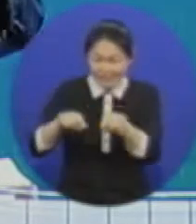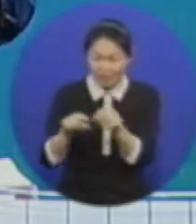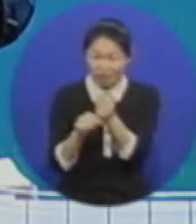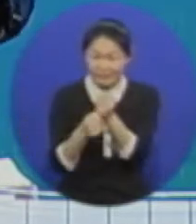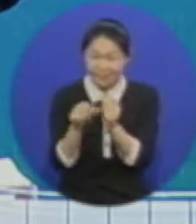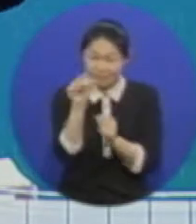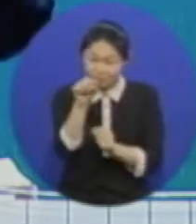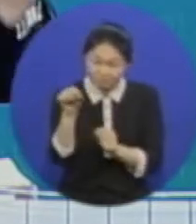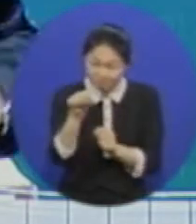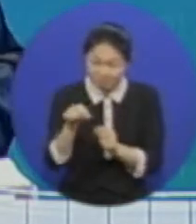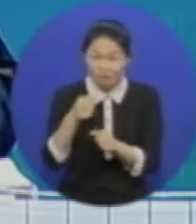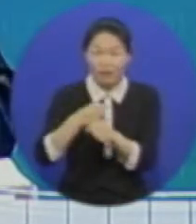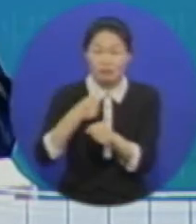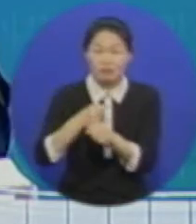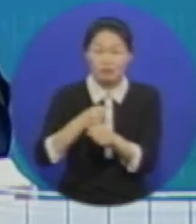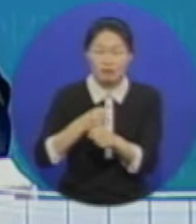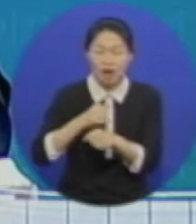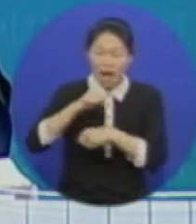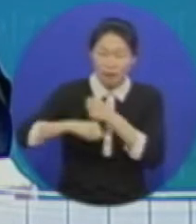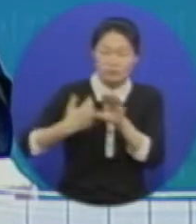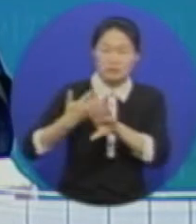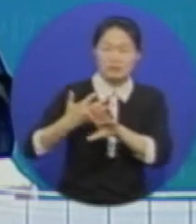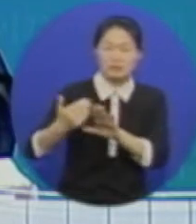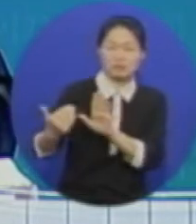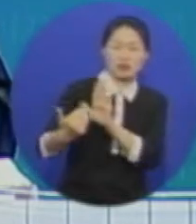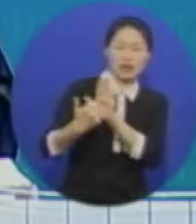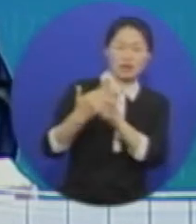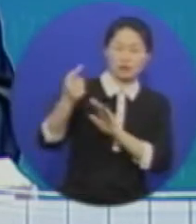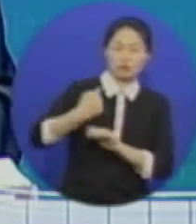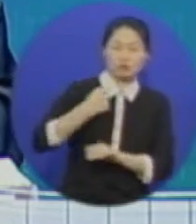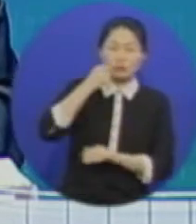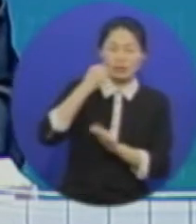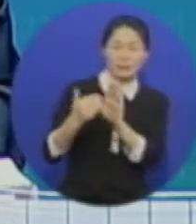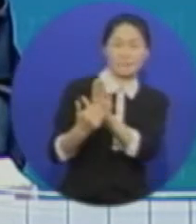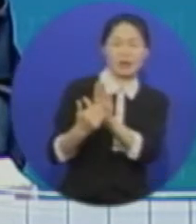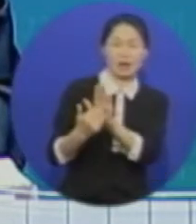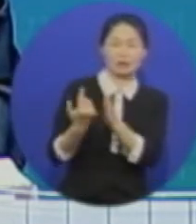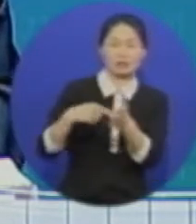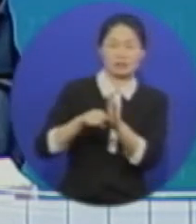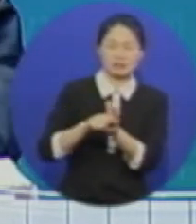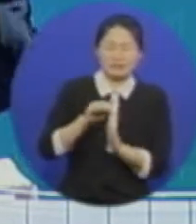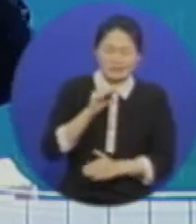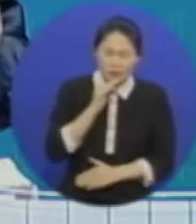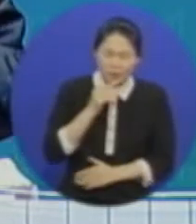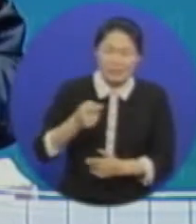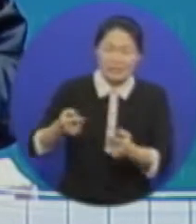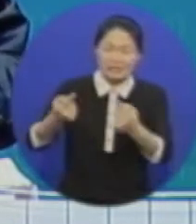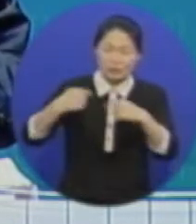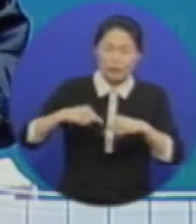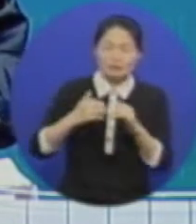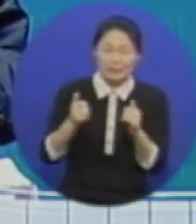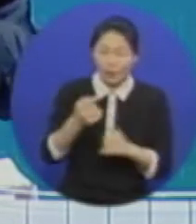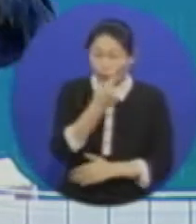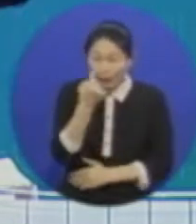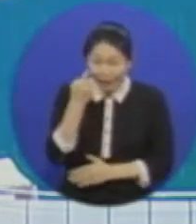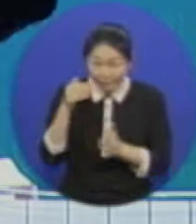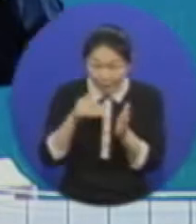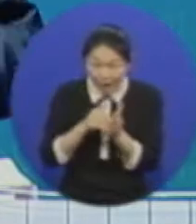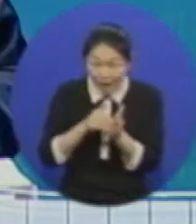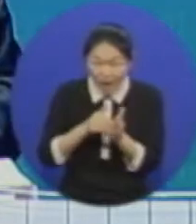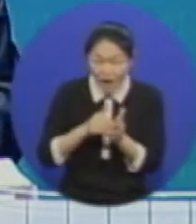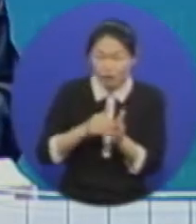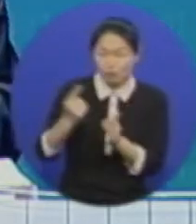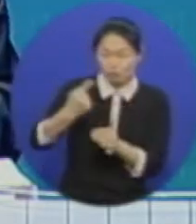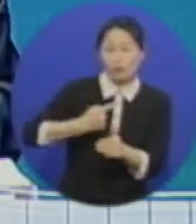어떻게 사람이 함부로 우리 집에 들어와요 정말 들어와야 될 사랑 그것도 확인도 하고 그러고서